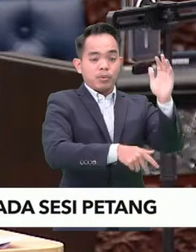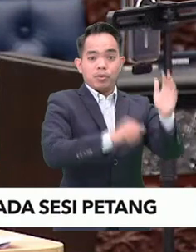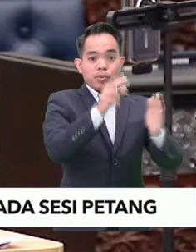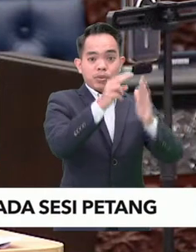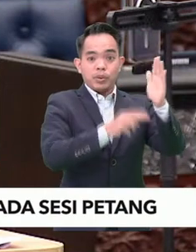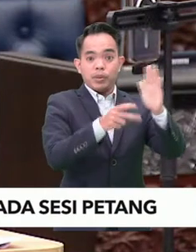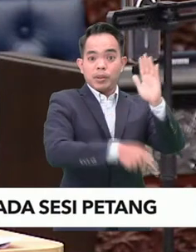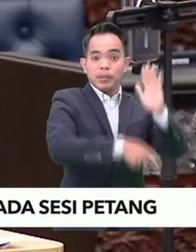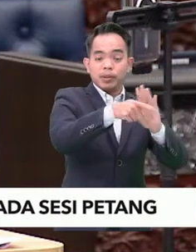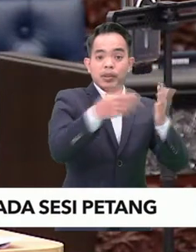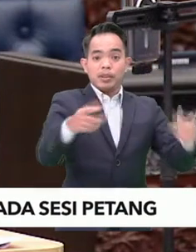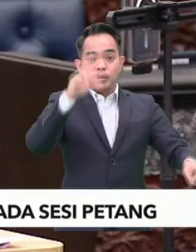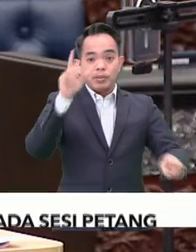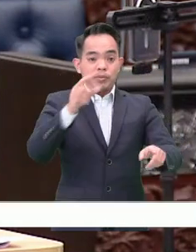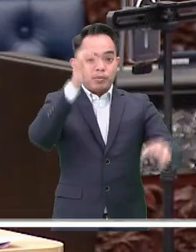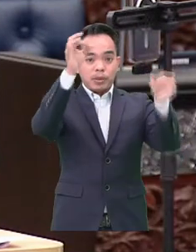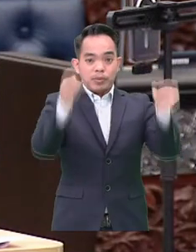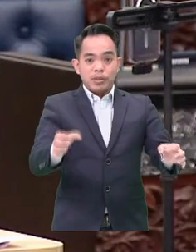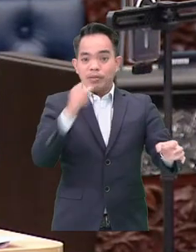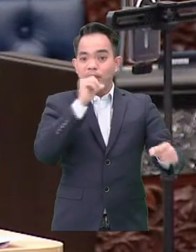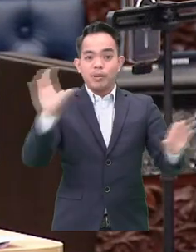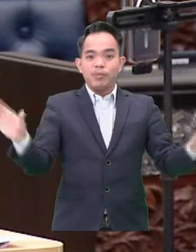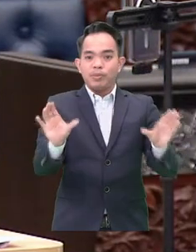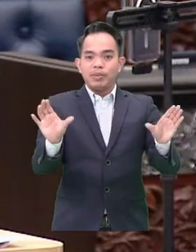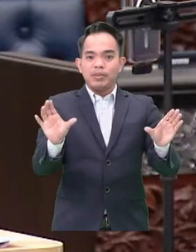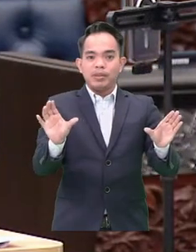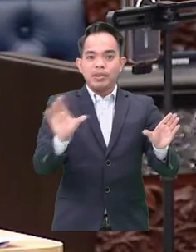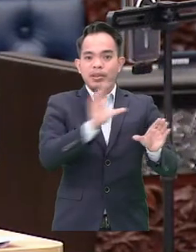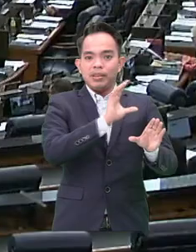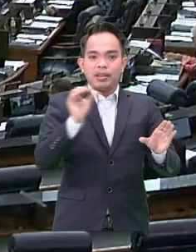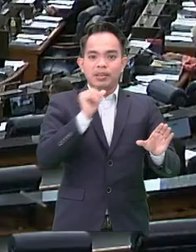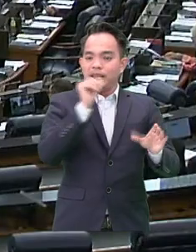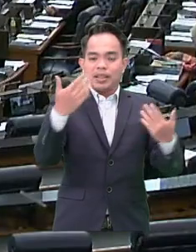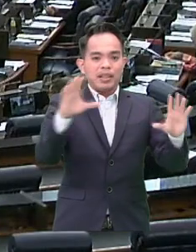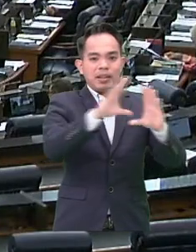Johari memutuskan untuk tidak mengambil tindakan terhadap Shahidan dan ia dianggap selesai.